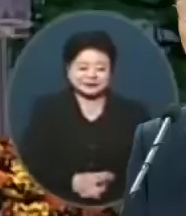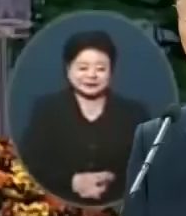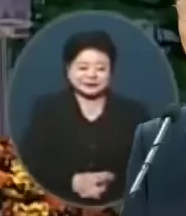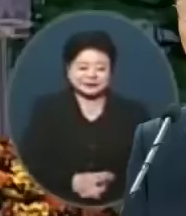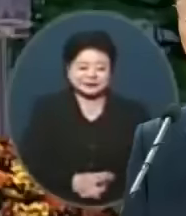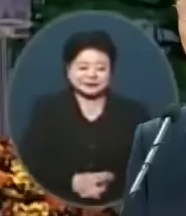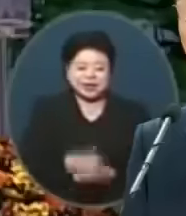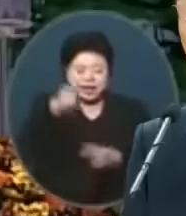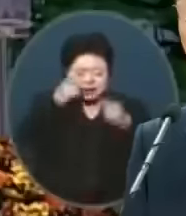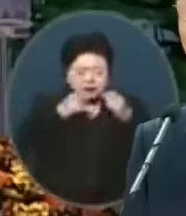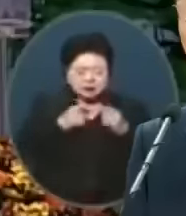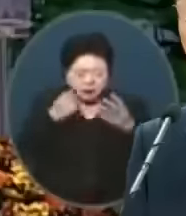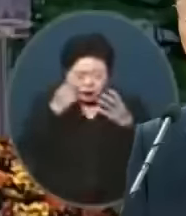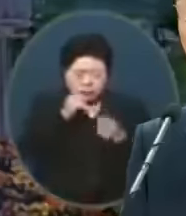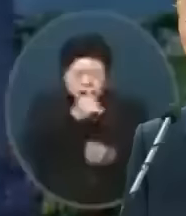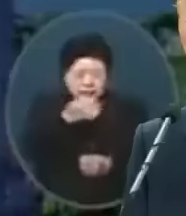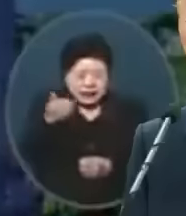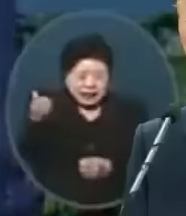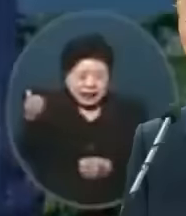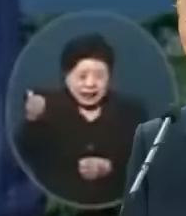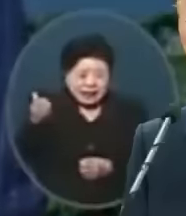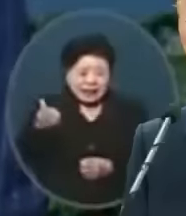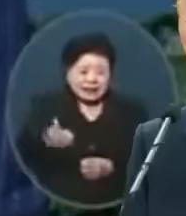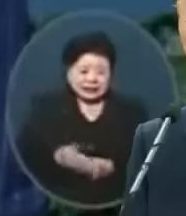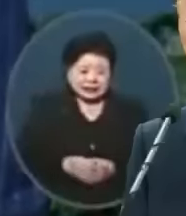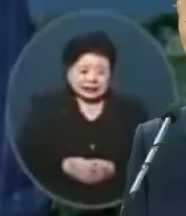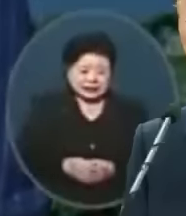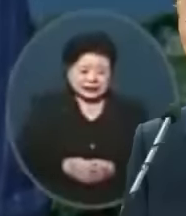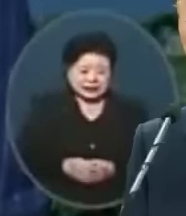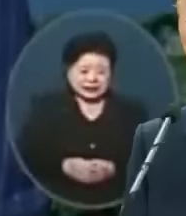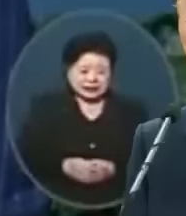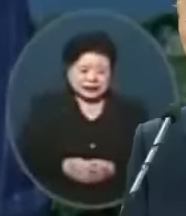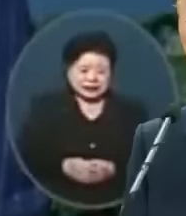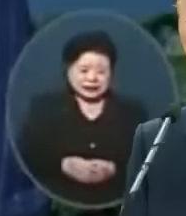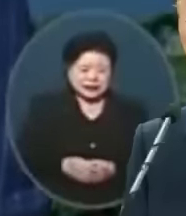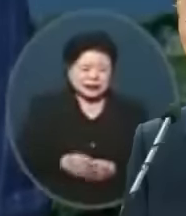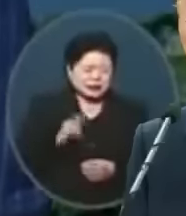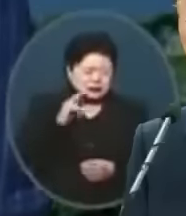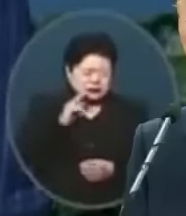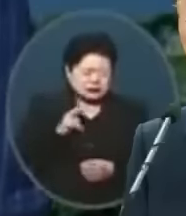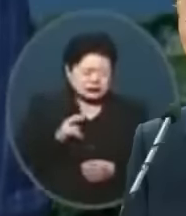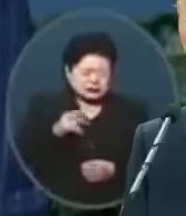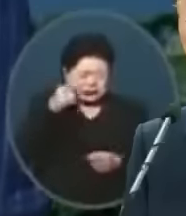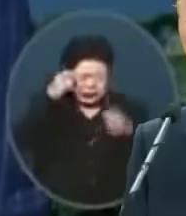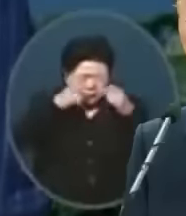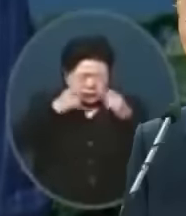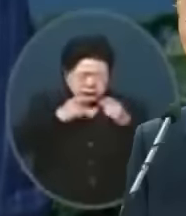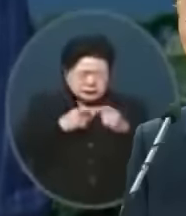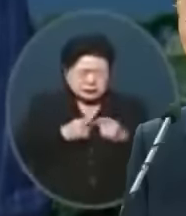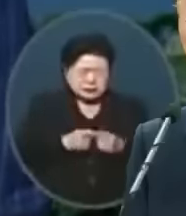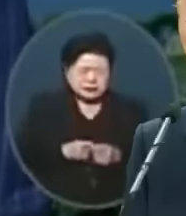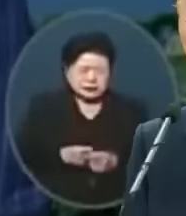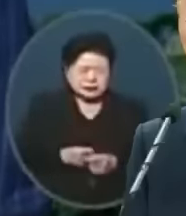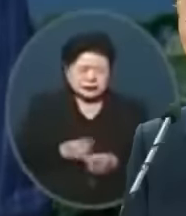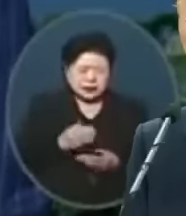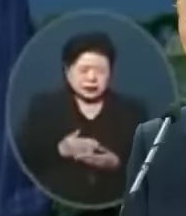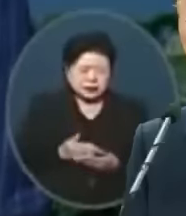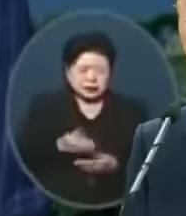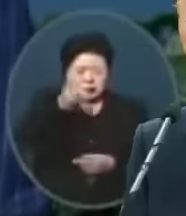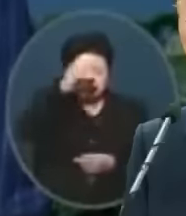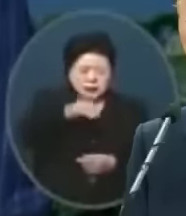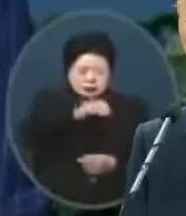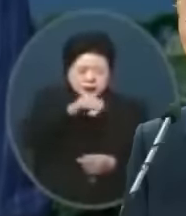여러분 슬프고 고통스러울 때 극단적으로 슬퍼하고 고통한 예수님의 갈보리 십자가 앞에